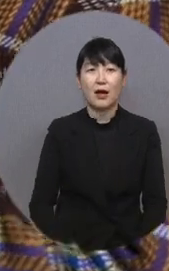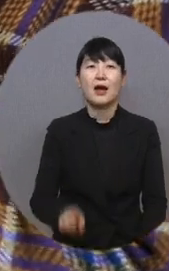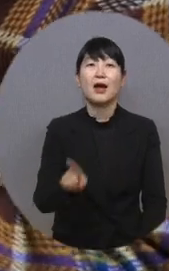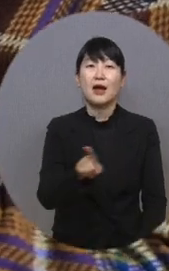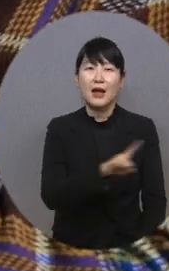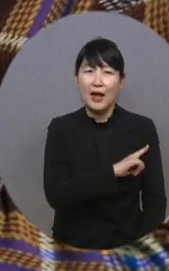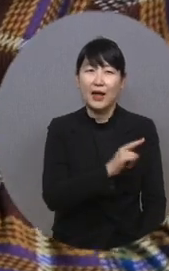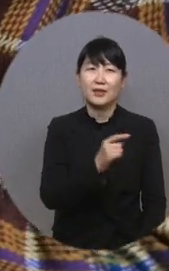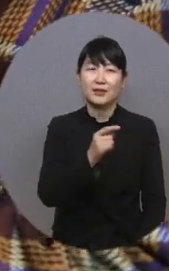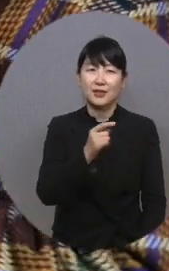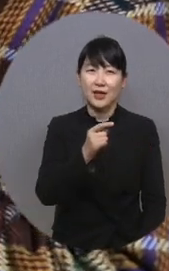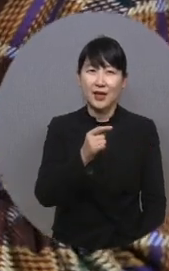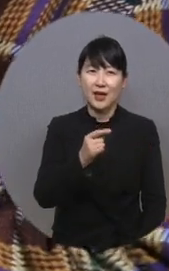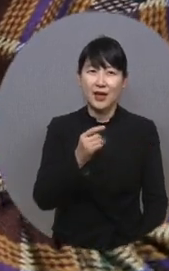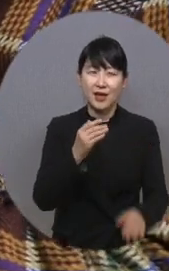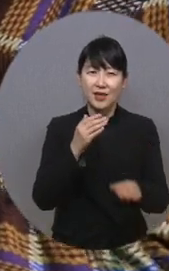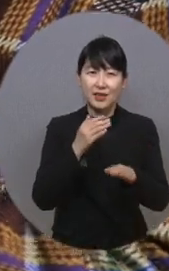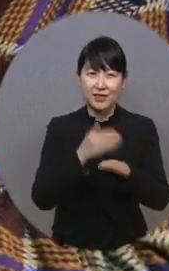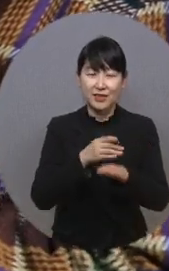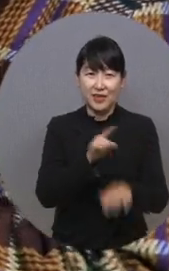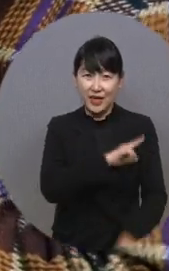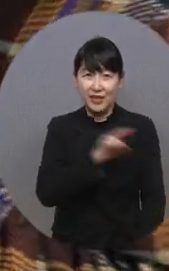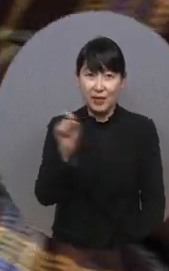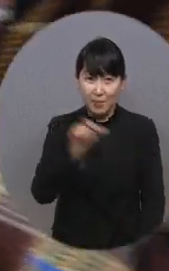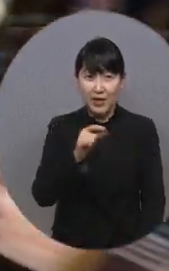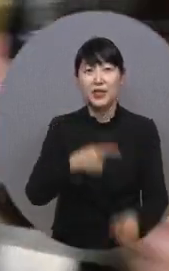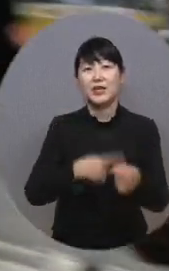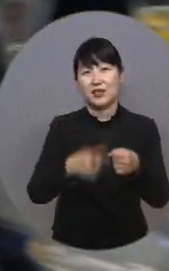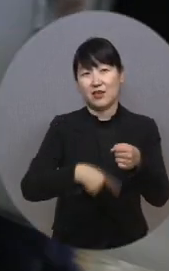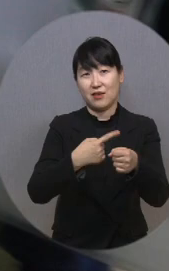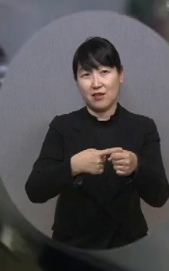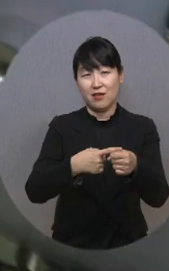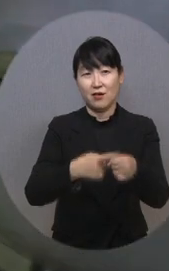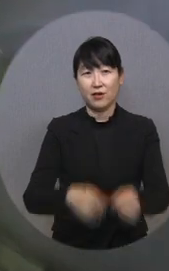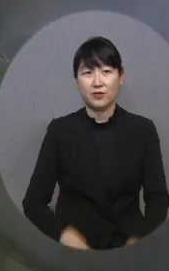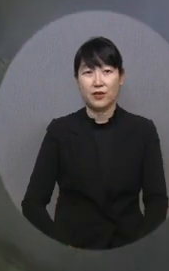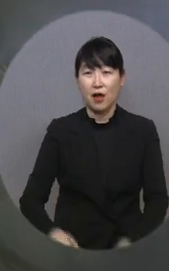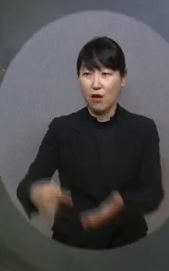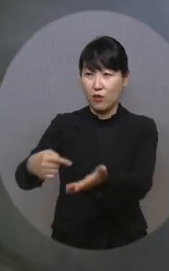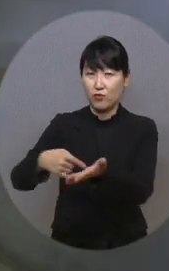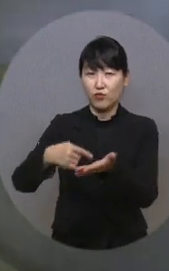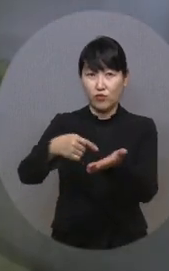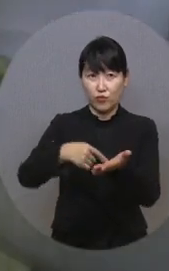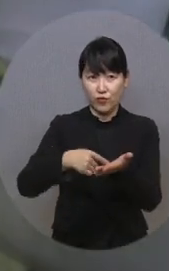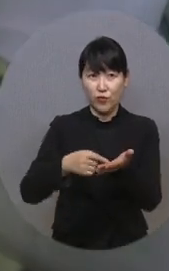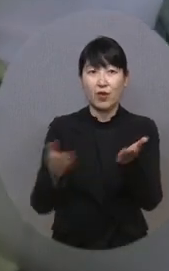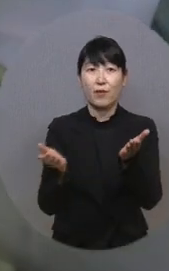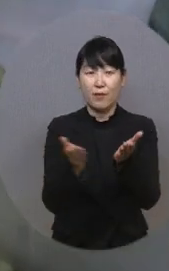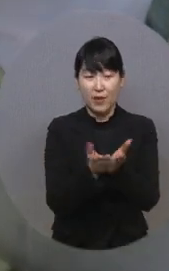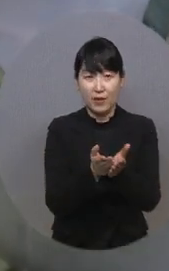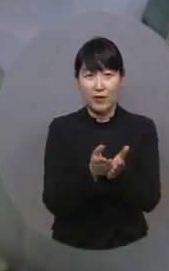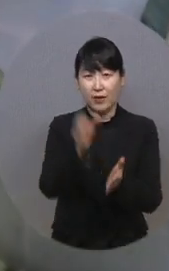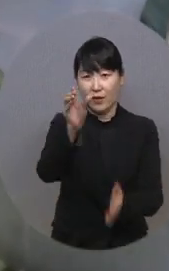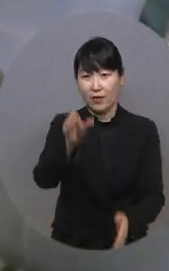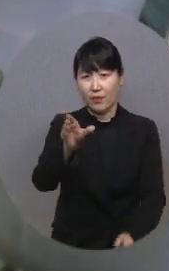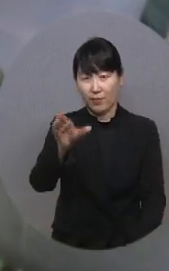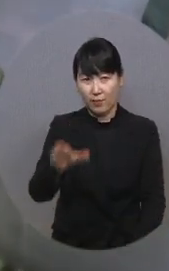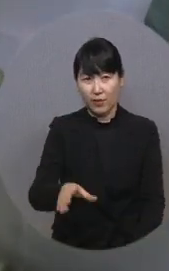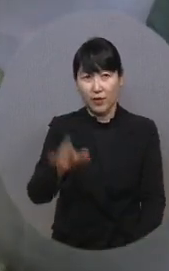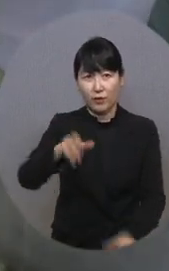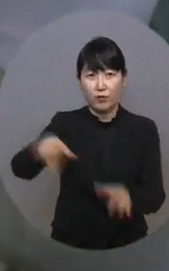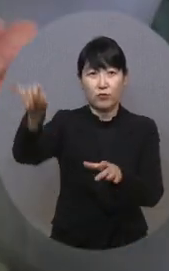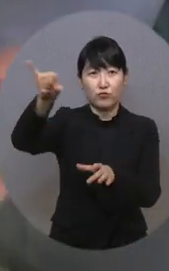1년입니다. 아, 최소 1년이요? 네, 저희가 제품이 이제 저희들이 주문이 들어오게 되면 거기에 맞춰서 입병 작업을 들어가기